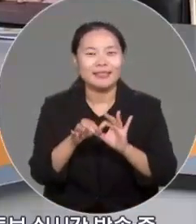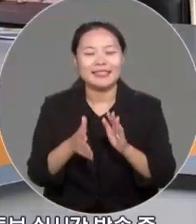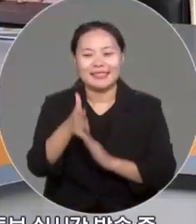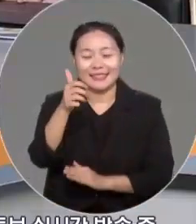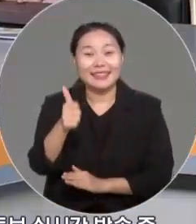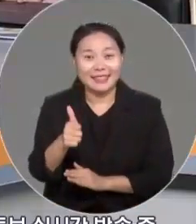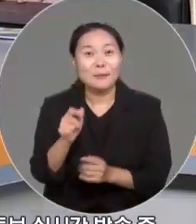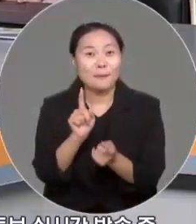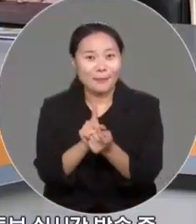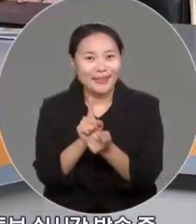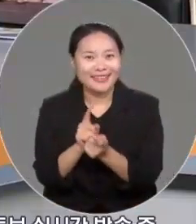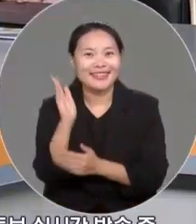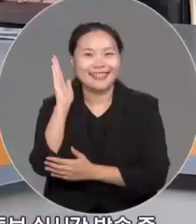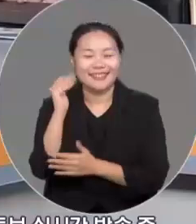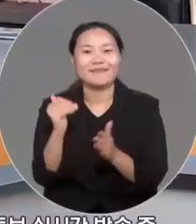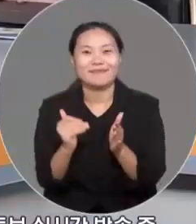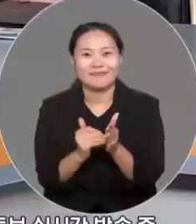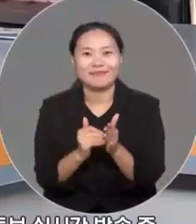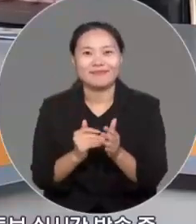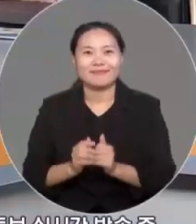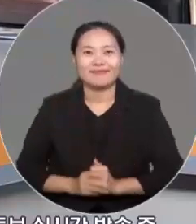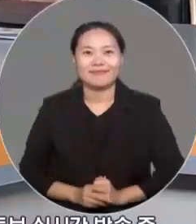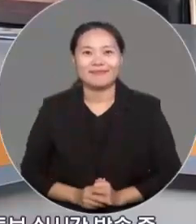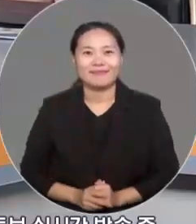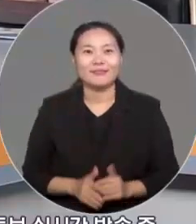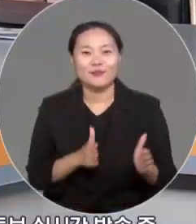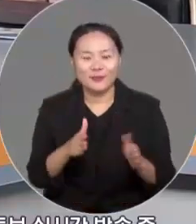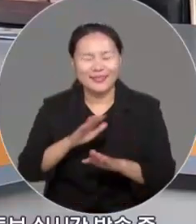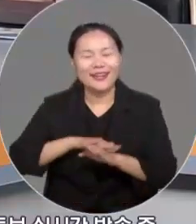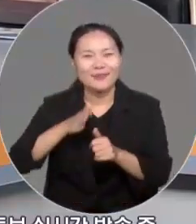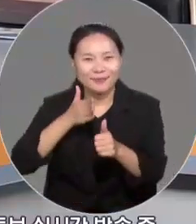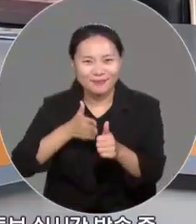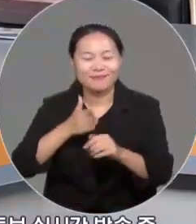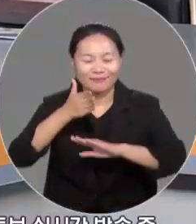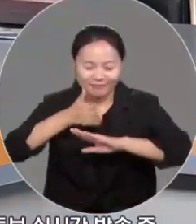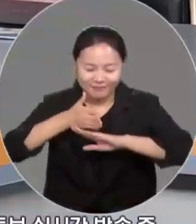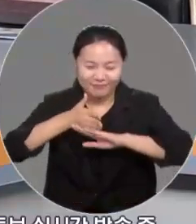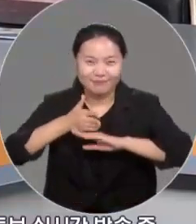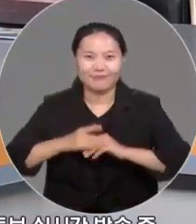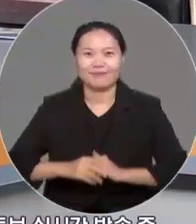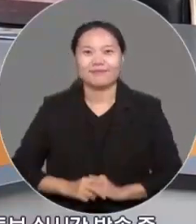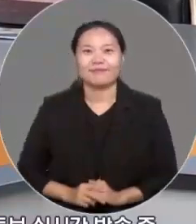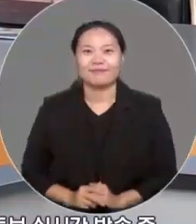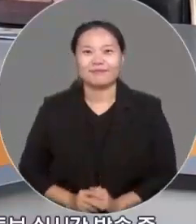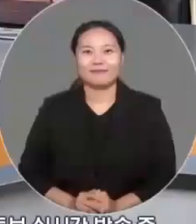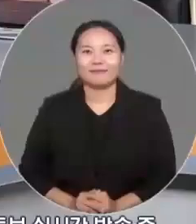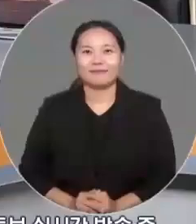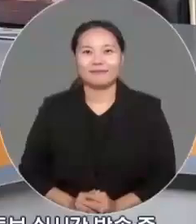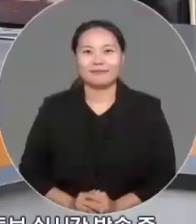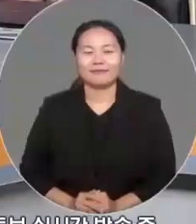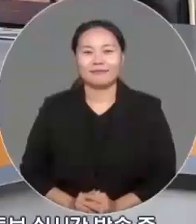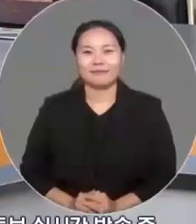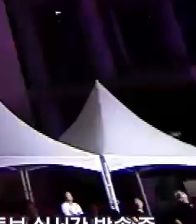김두겸 울산광역시장님과 이야기 나눴습니다. 준비 잘해주십시오. 고맙습니다. 고맙습니다. 준비 잘하겠습니다. 네.